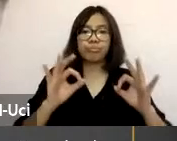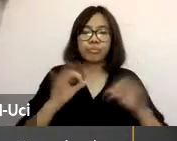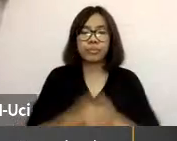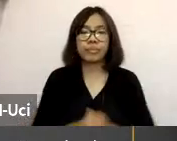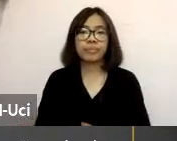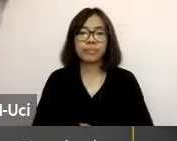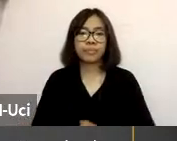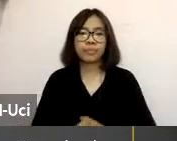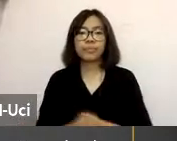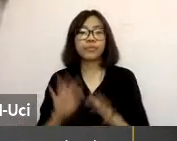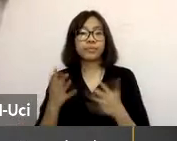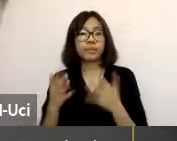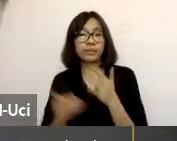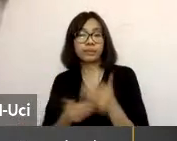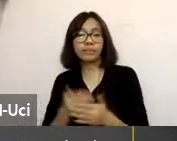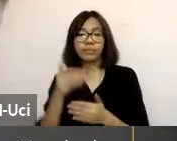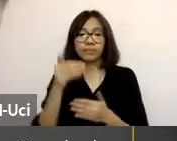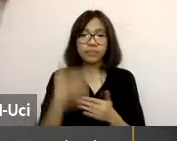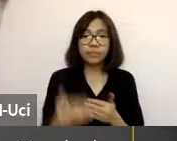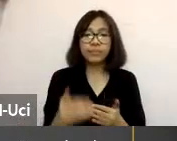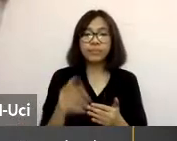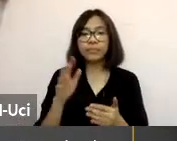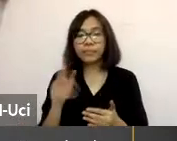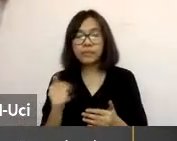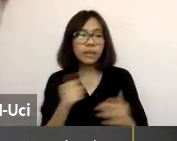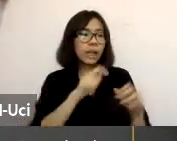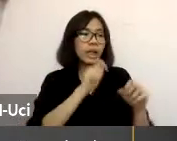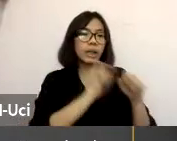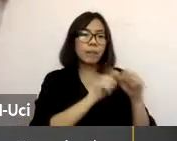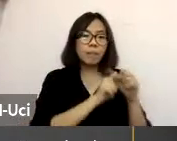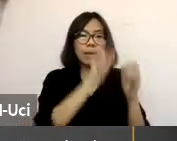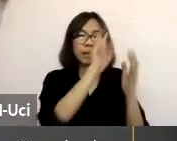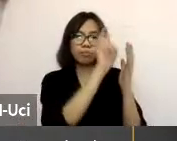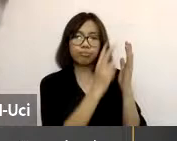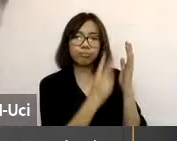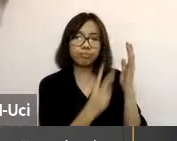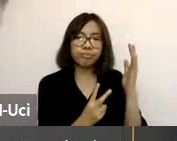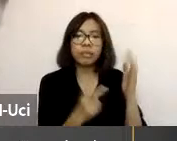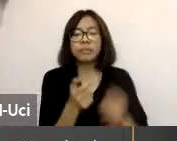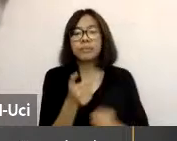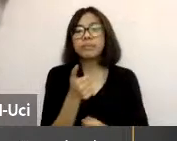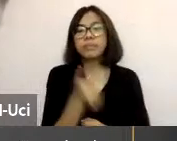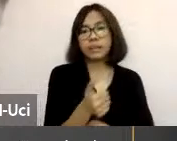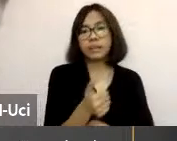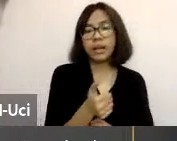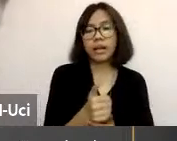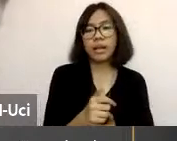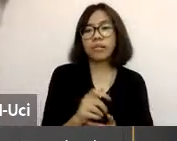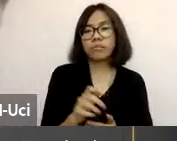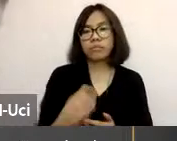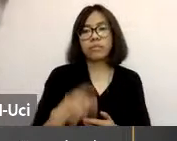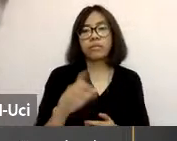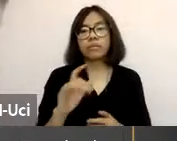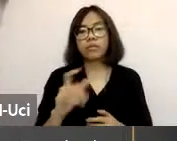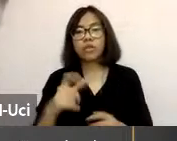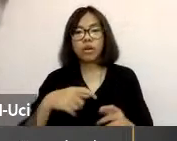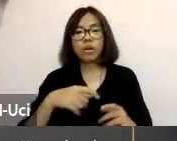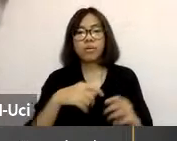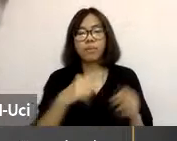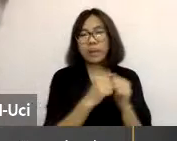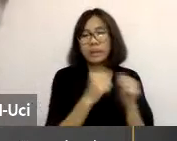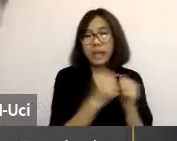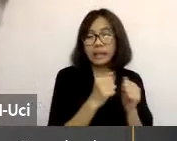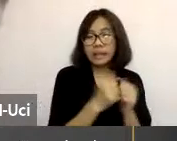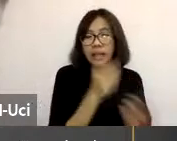demikian itu singa nanti juga bisa Bisa dikoreksi ya apa namanya eh Bawa klausula baku tuh mungkin